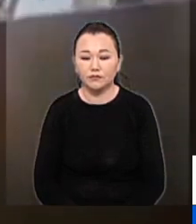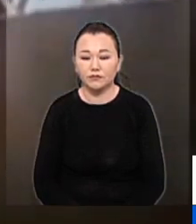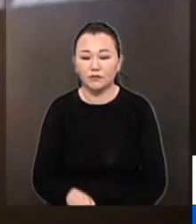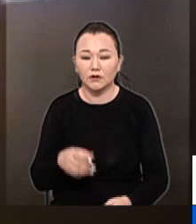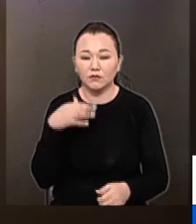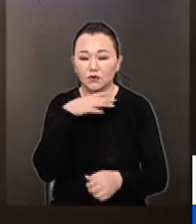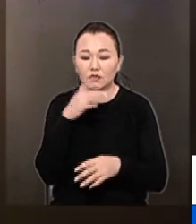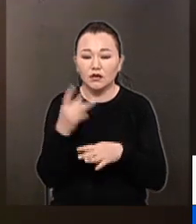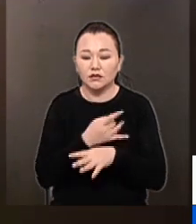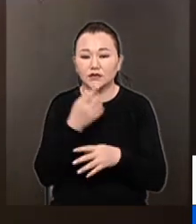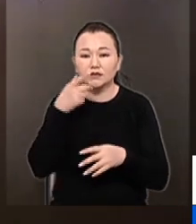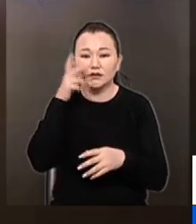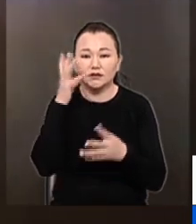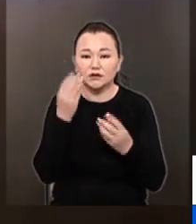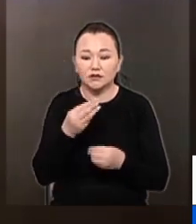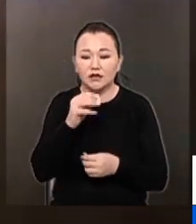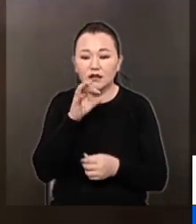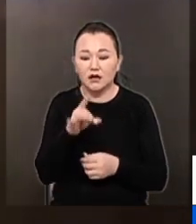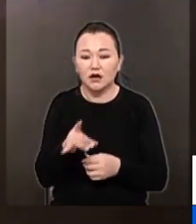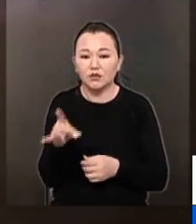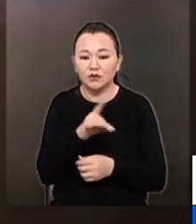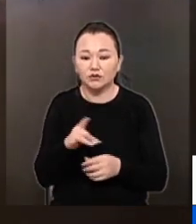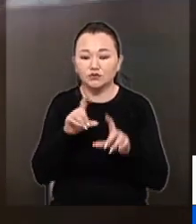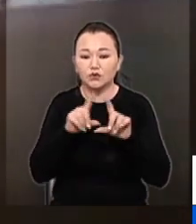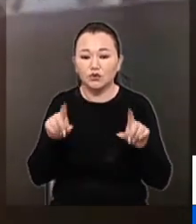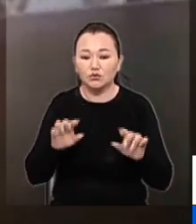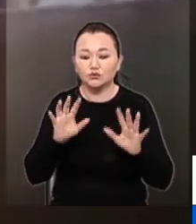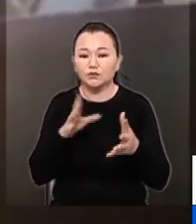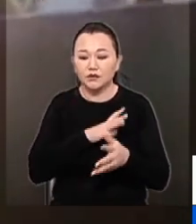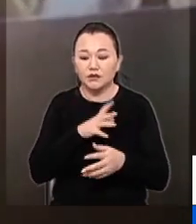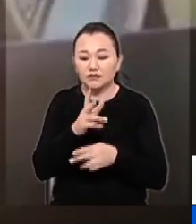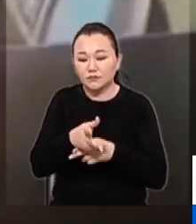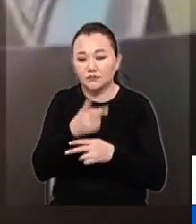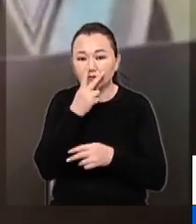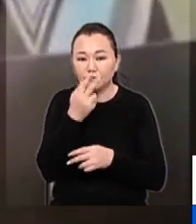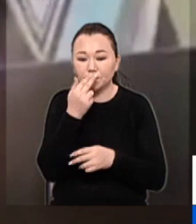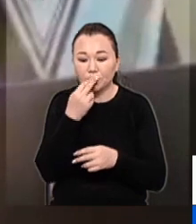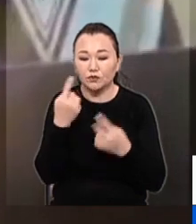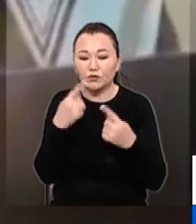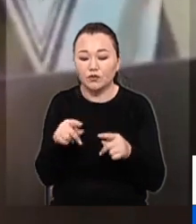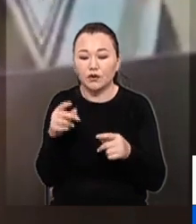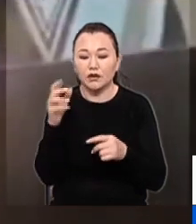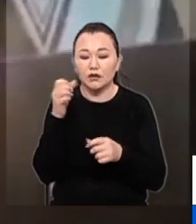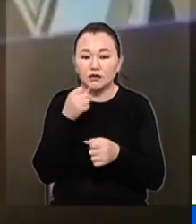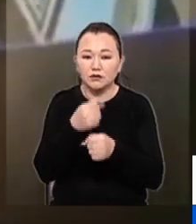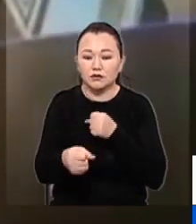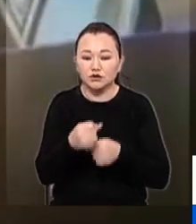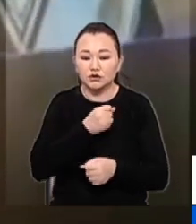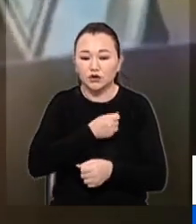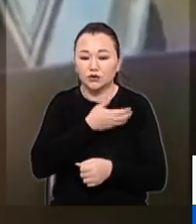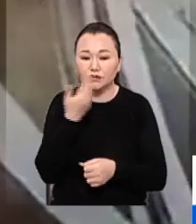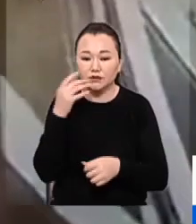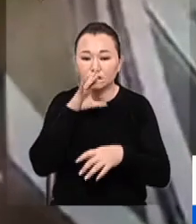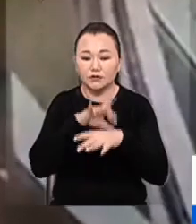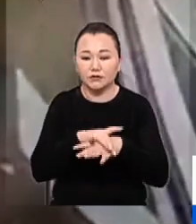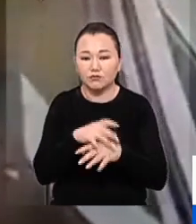Бұл оқиға бірнеше күн бұрын Талғар ауданындағы мектептердің бірінде болған. Жазбадан жеткіншектің келесі бір жасөспірімді аяусыз ұрып жатқанын